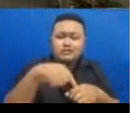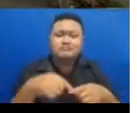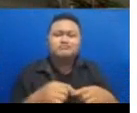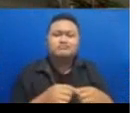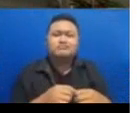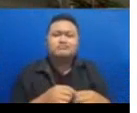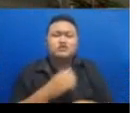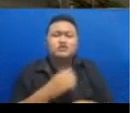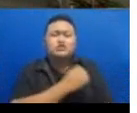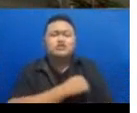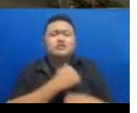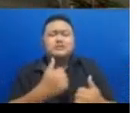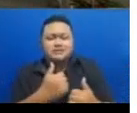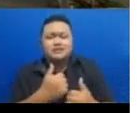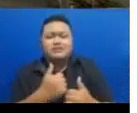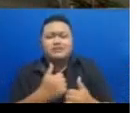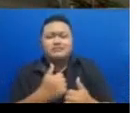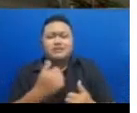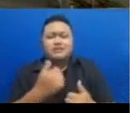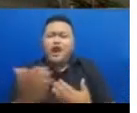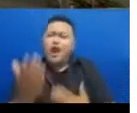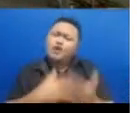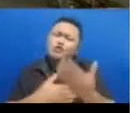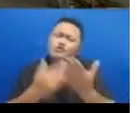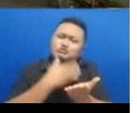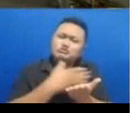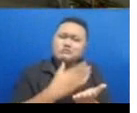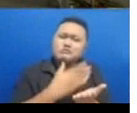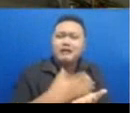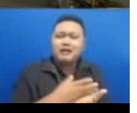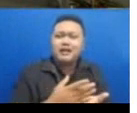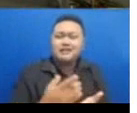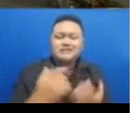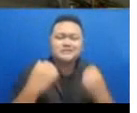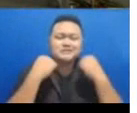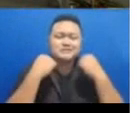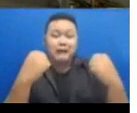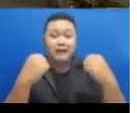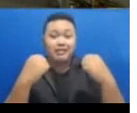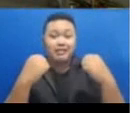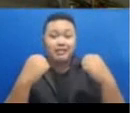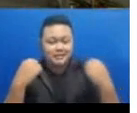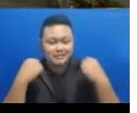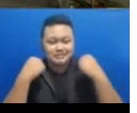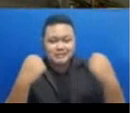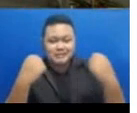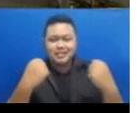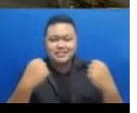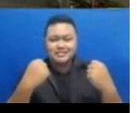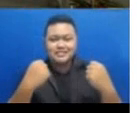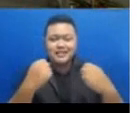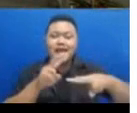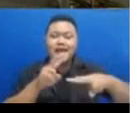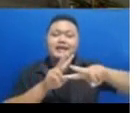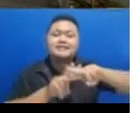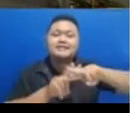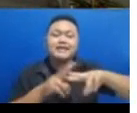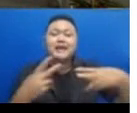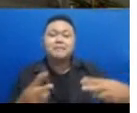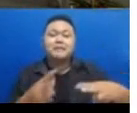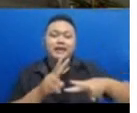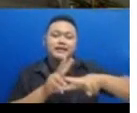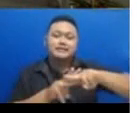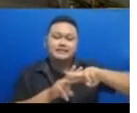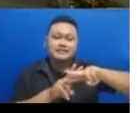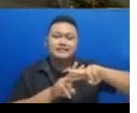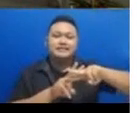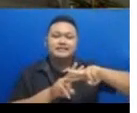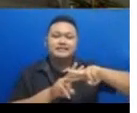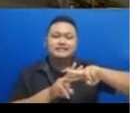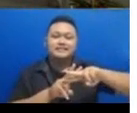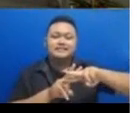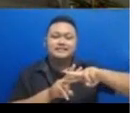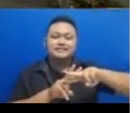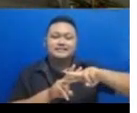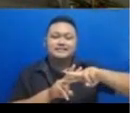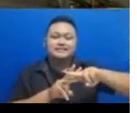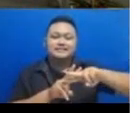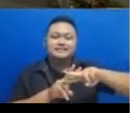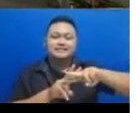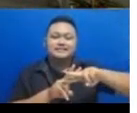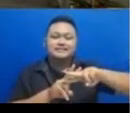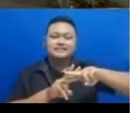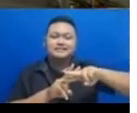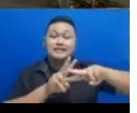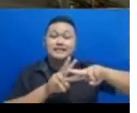juga menyebarkan semangat penimbasan semuanya dengan hashtagnya, yaitu ini dia penting,